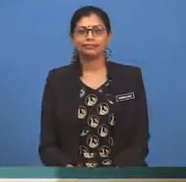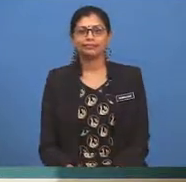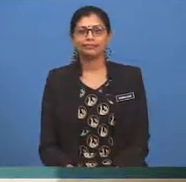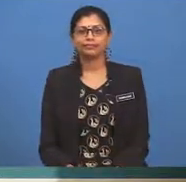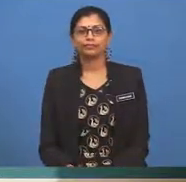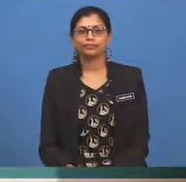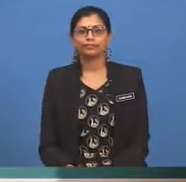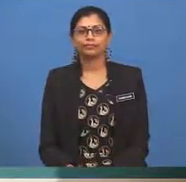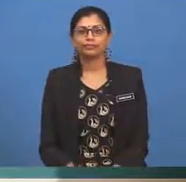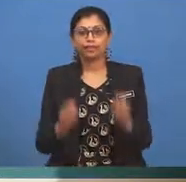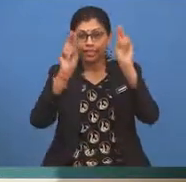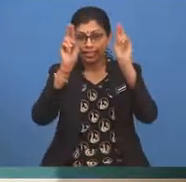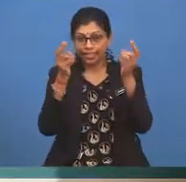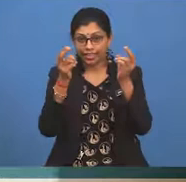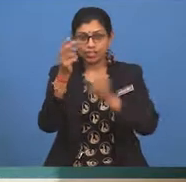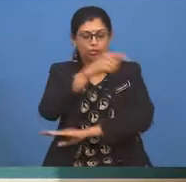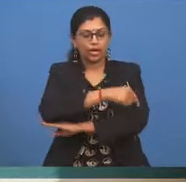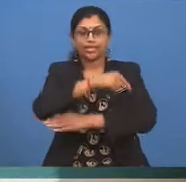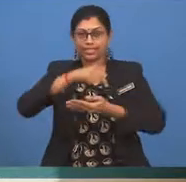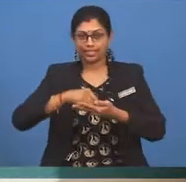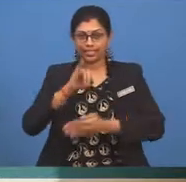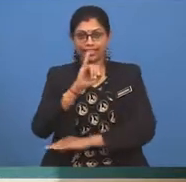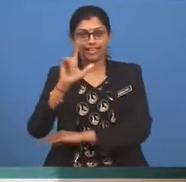Tajuk yang akan cikgu ajarkan adalah